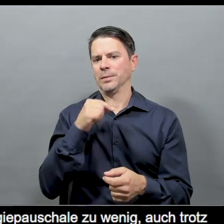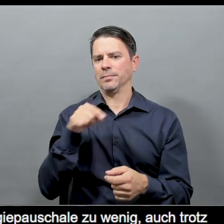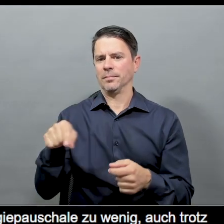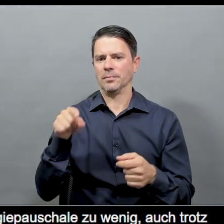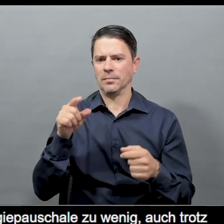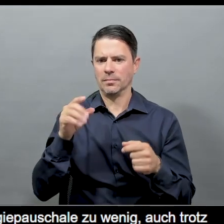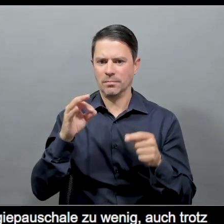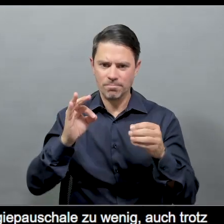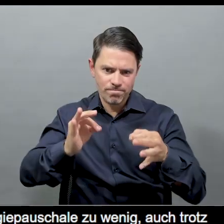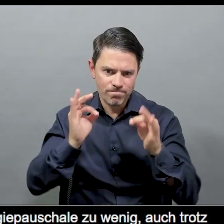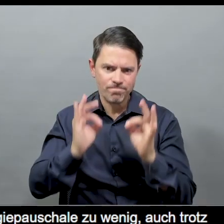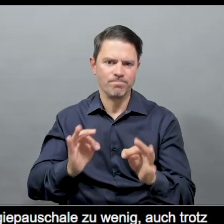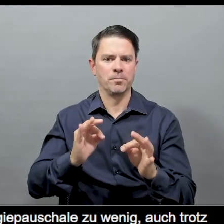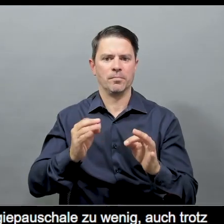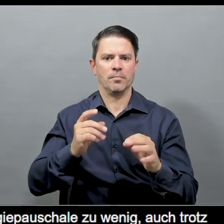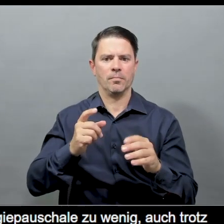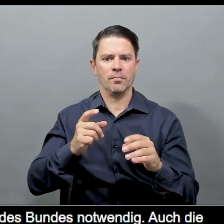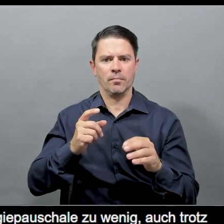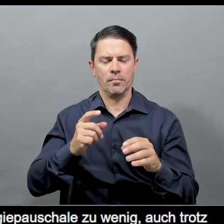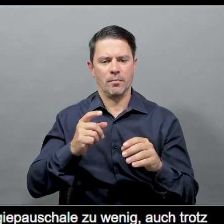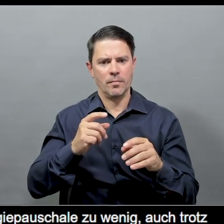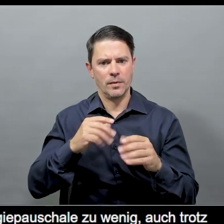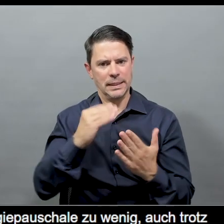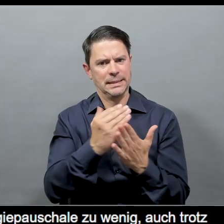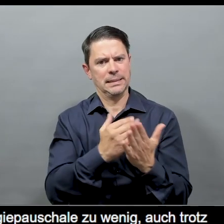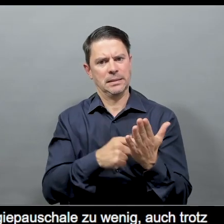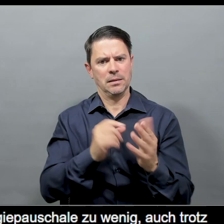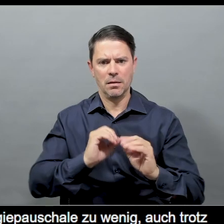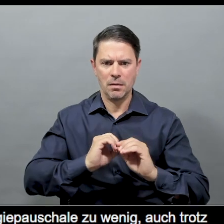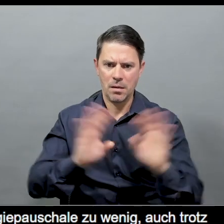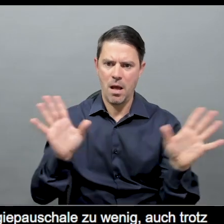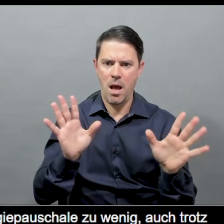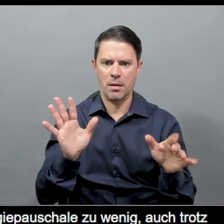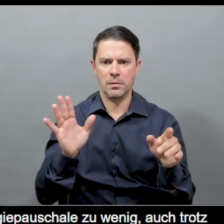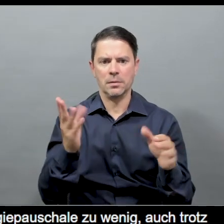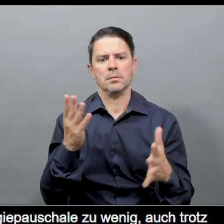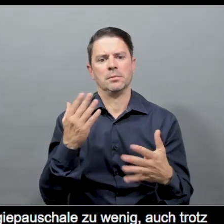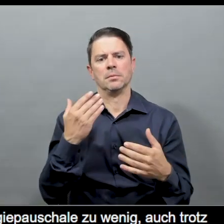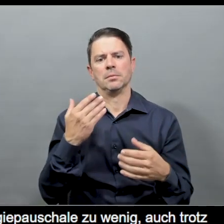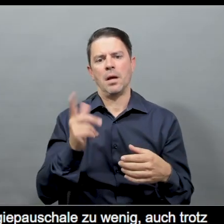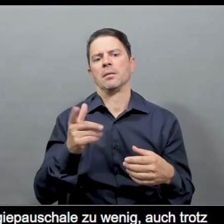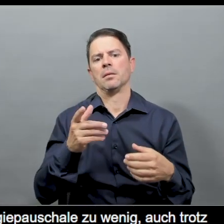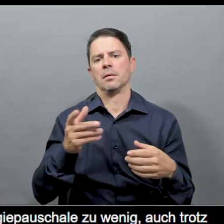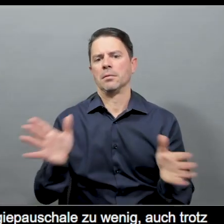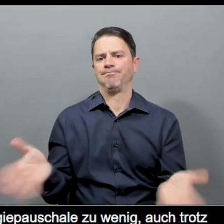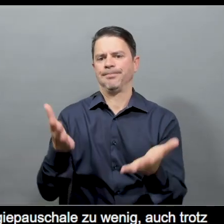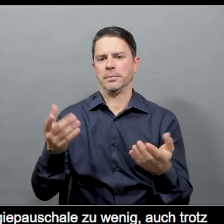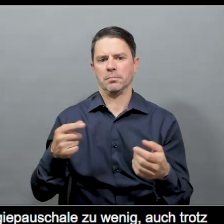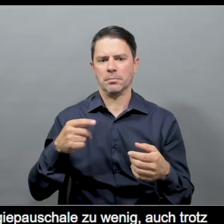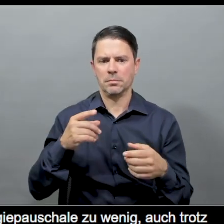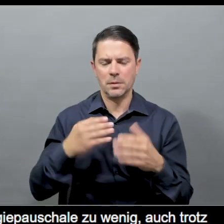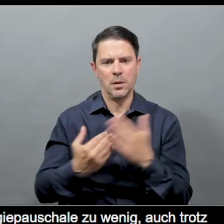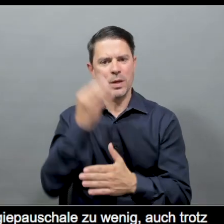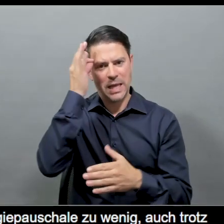gesetzgeberischen Boden sozusagen hat, dass wir Innovation stärker in den Vordergrund rücken, dass wir möglich machen, dass die